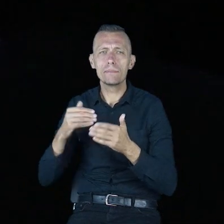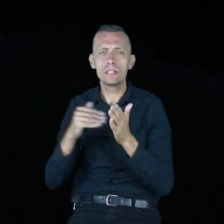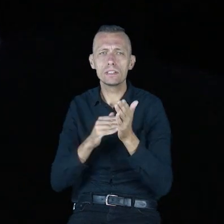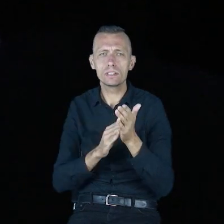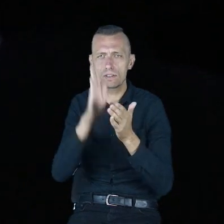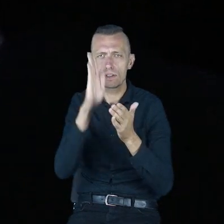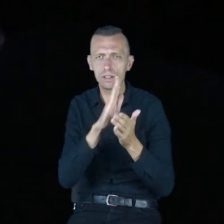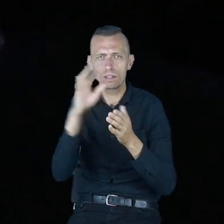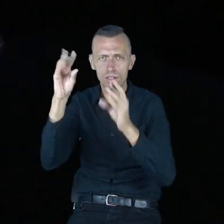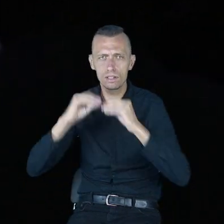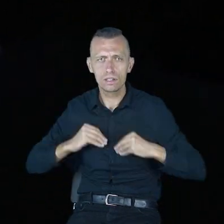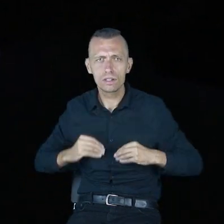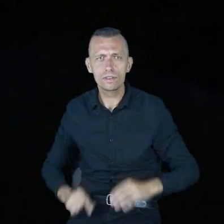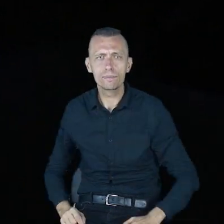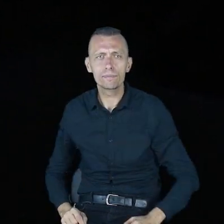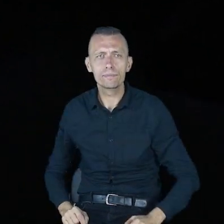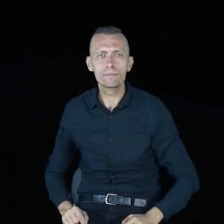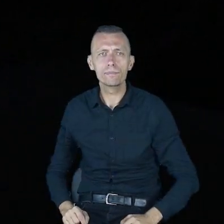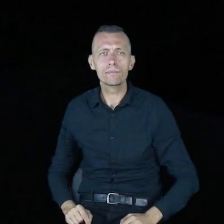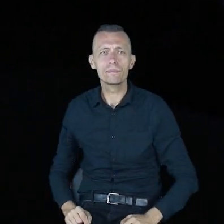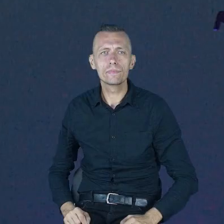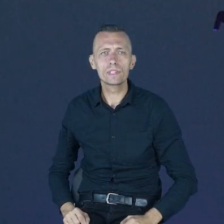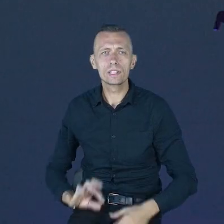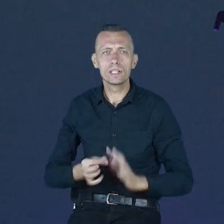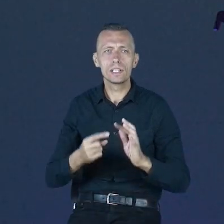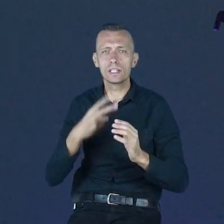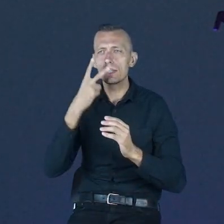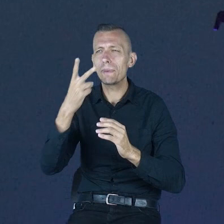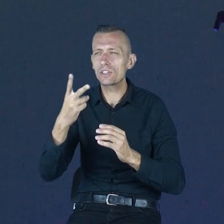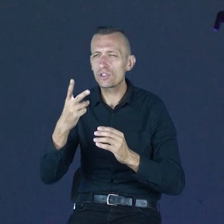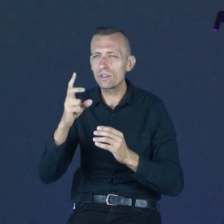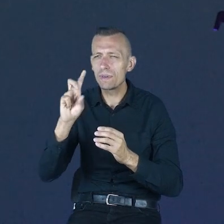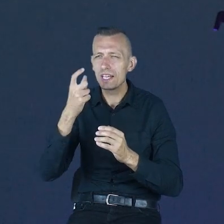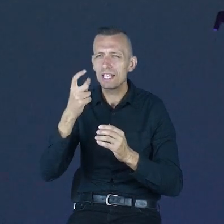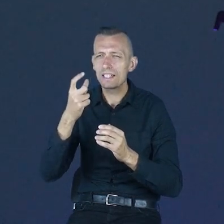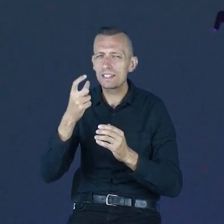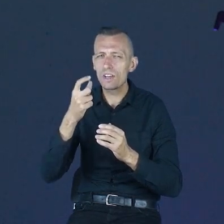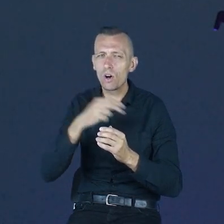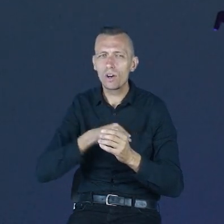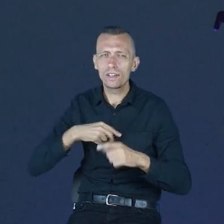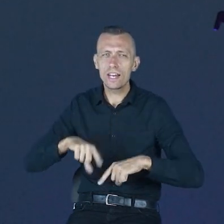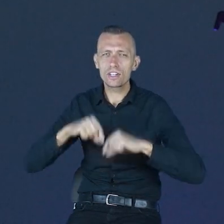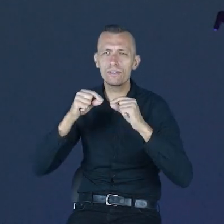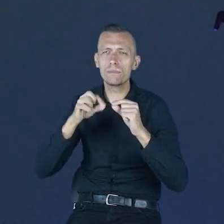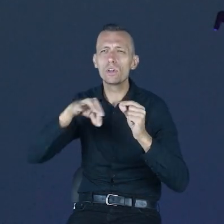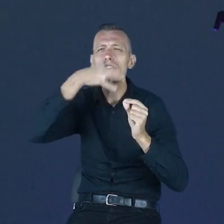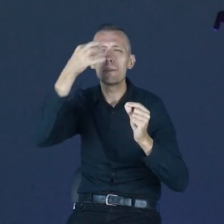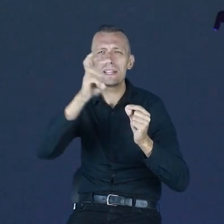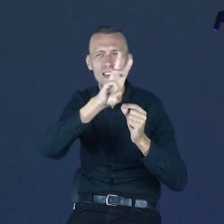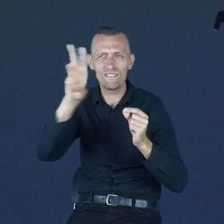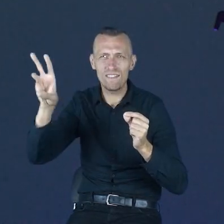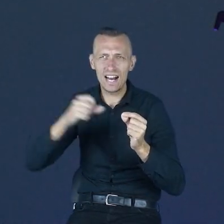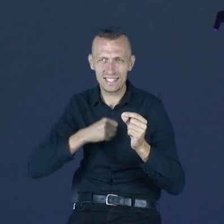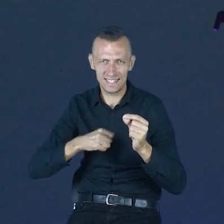Więc na koniec mówię tak, patrząc na konsekwencje naszych wyborów, zadaję sobie i nam wszystkim to jedno pytanie na koniec.